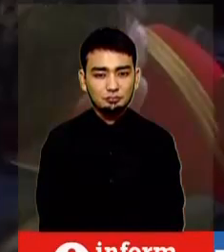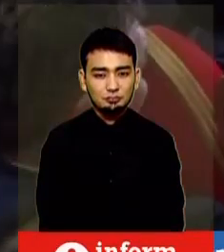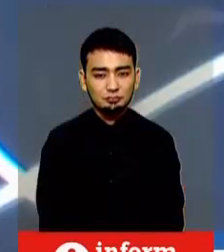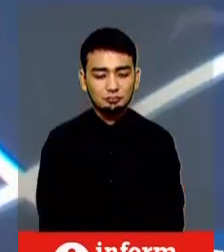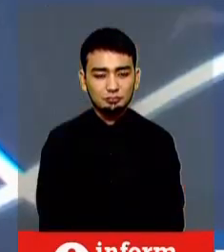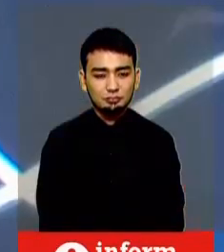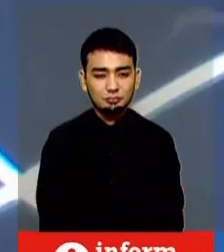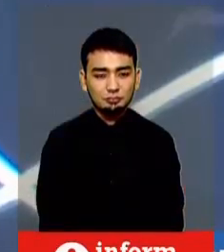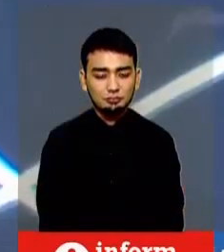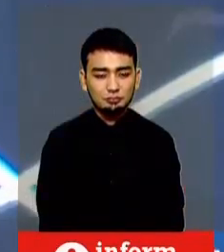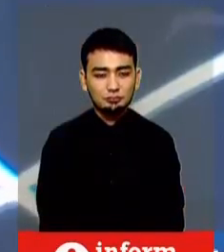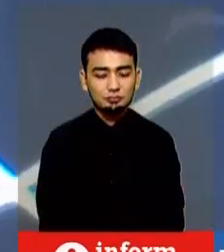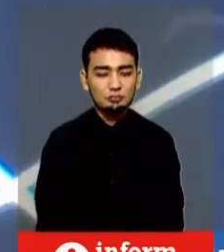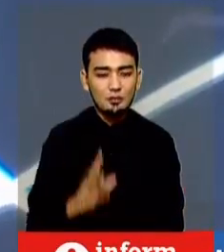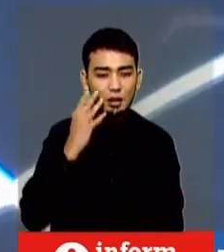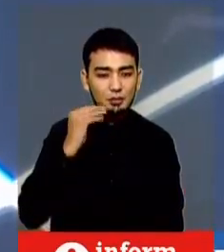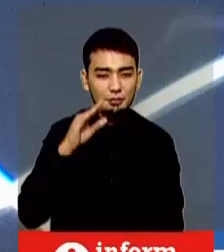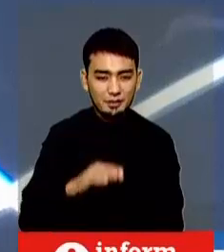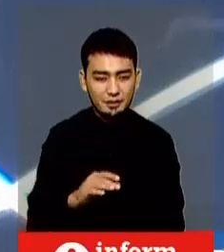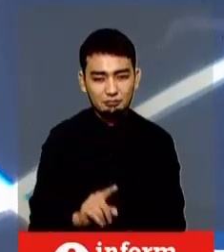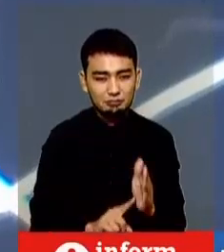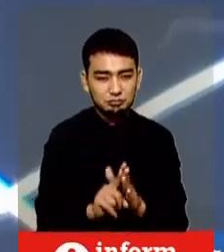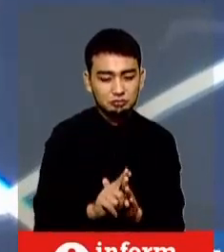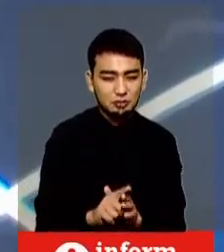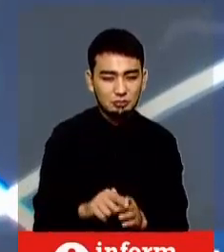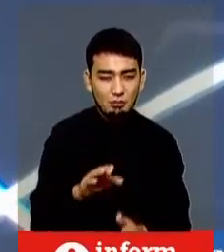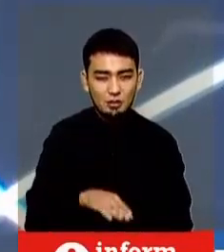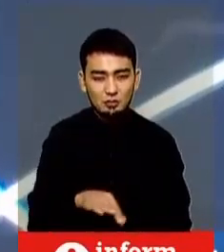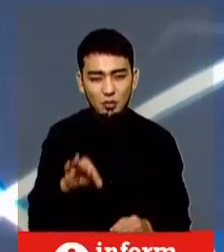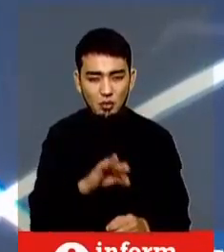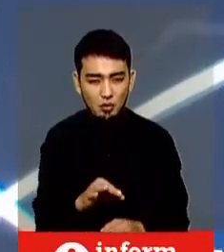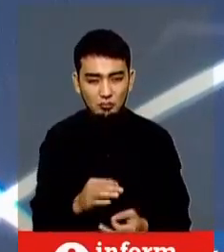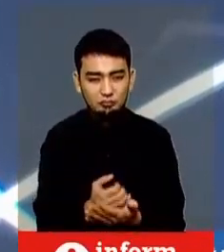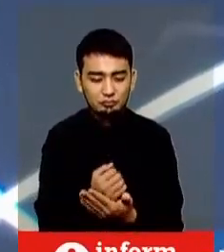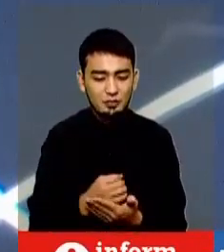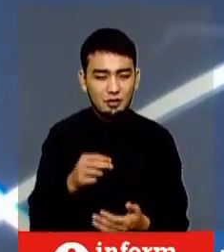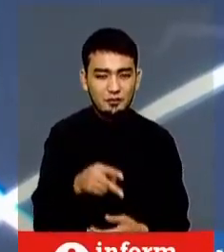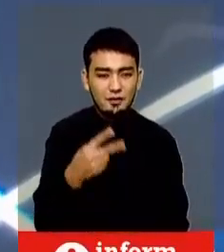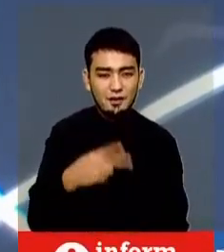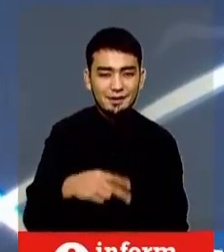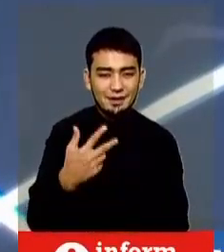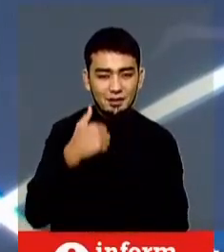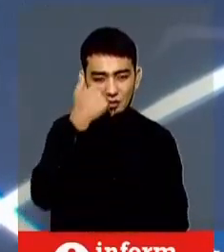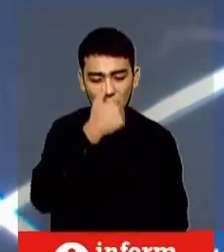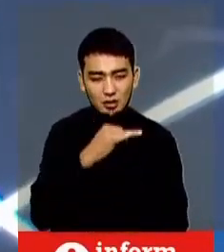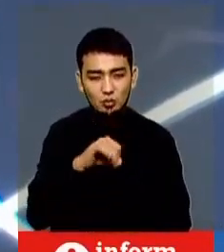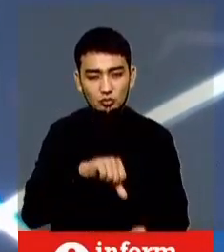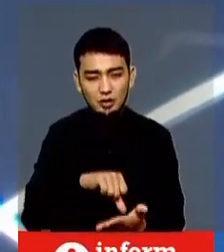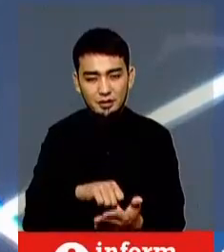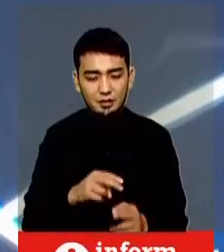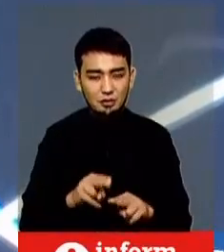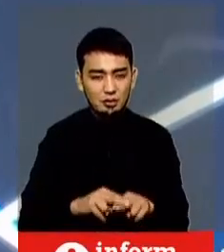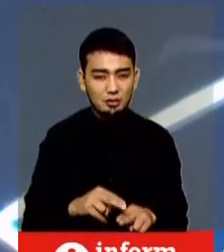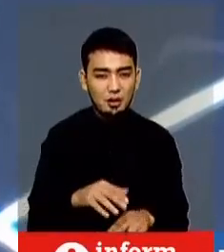область. А в Алматы стартовал чемпионат по баскетболу «Кубок надежды 2023» среди участников